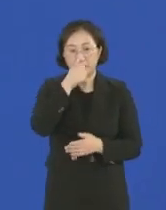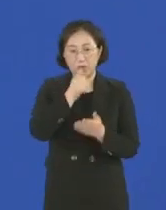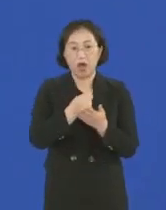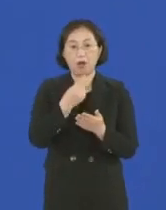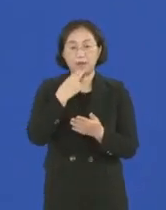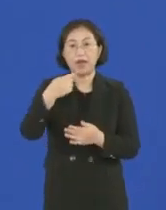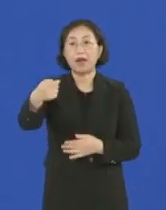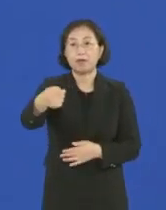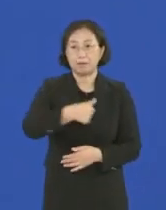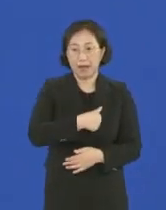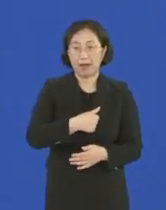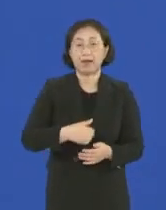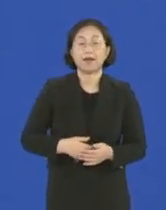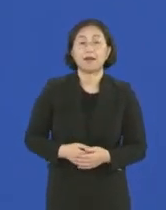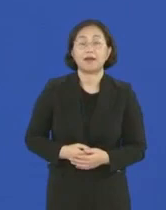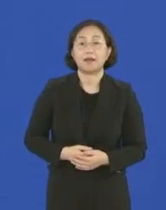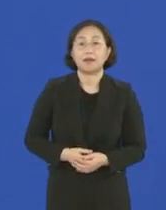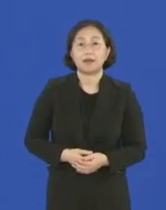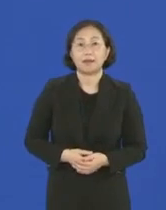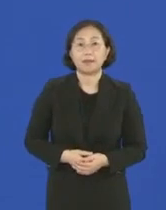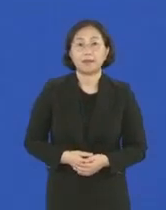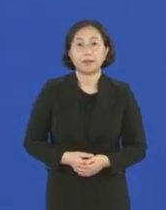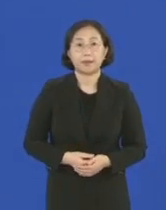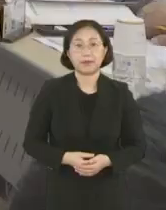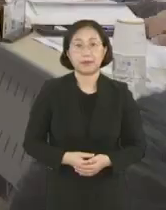없으므로 불송치 결정을 내렸습니다